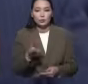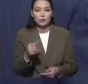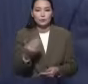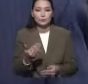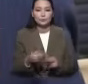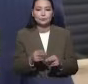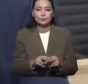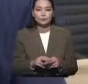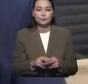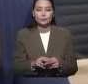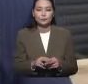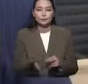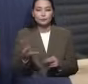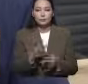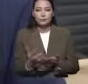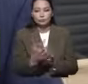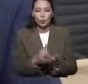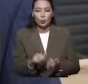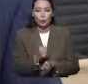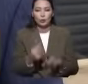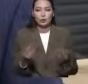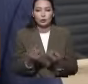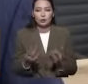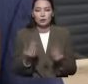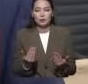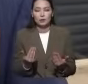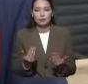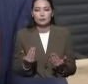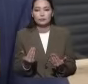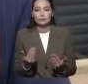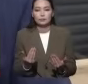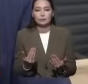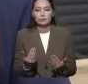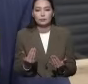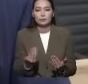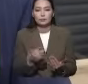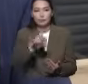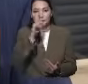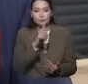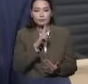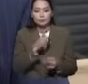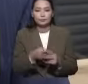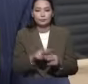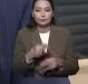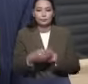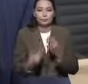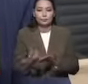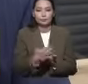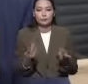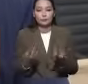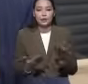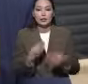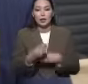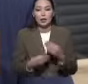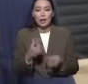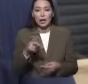өңірінен закуп болды. 96 мың тонна берілді, бірақ та қаши бір айдан артық жиналды. Егер элеваторларды нормально